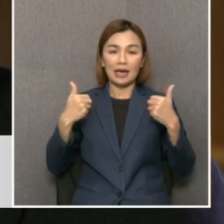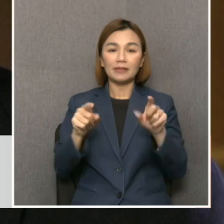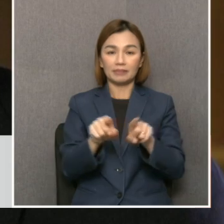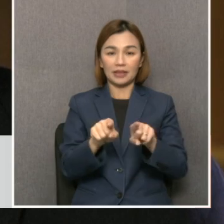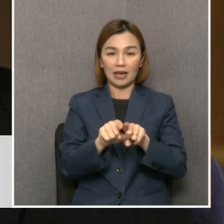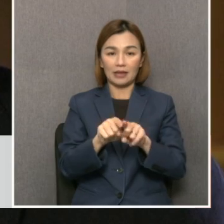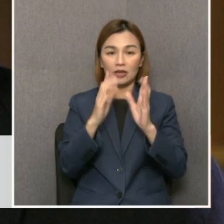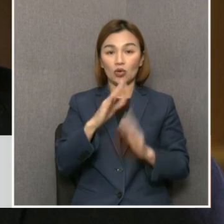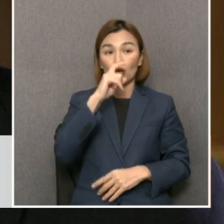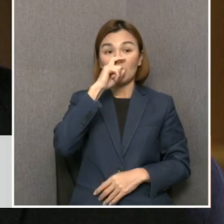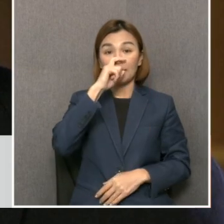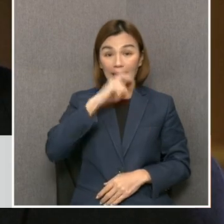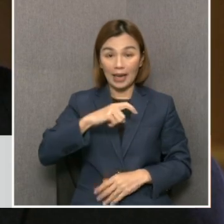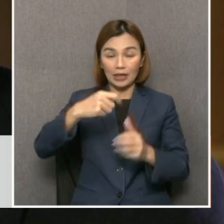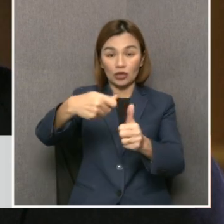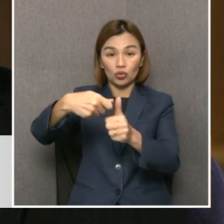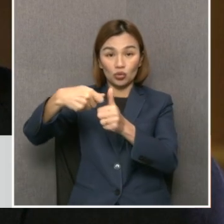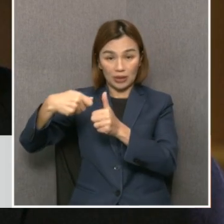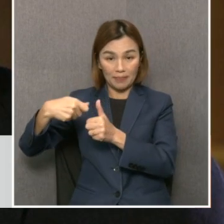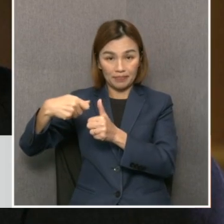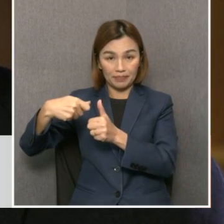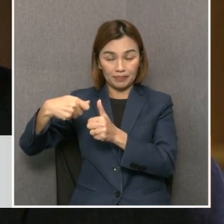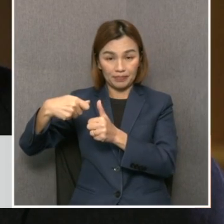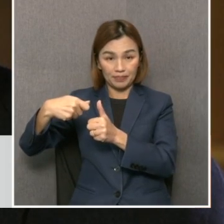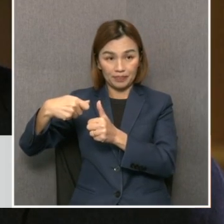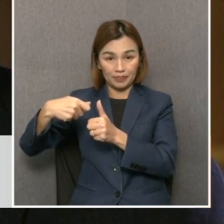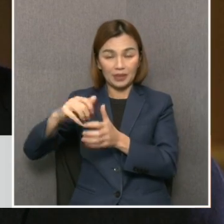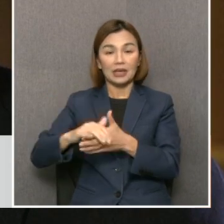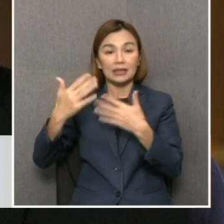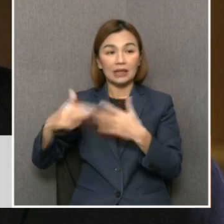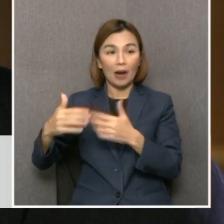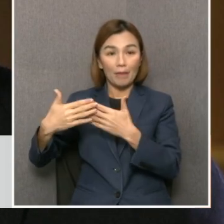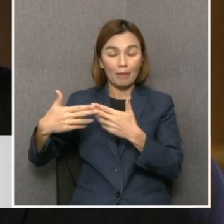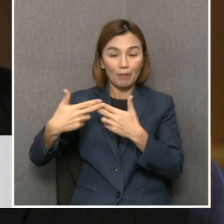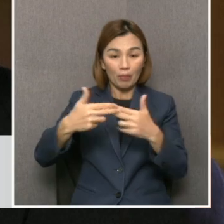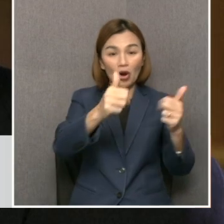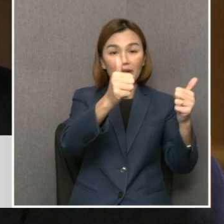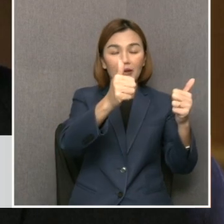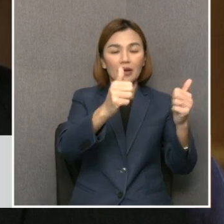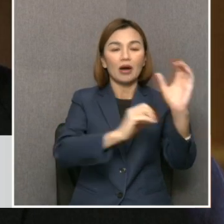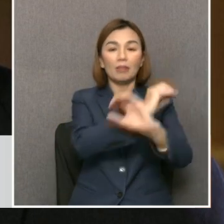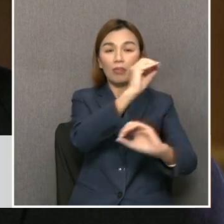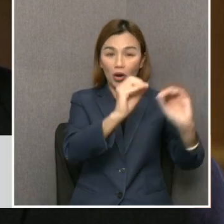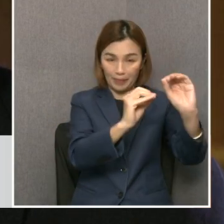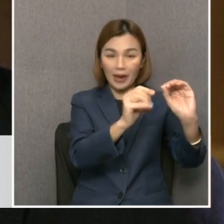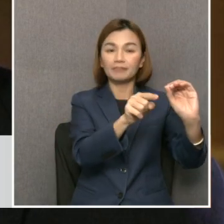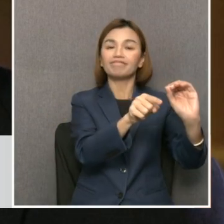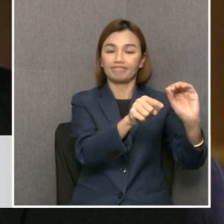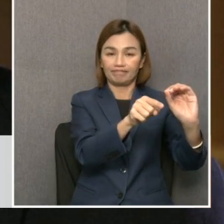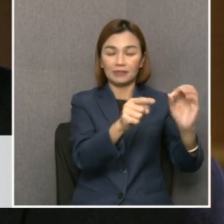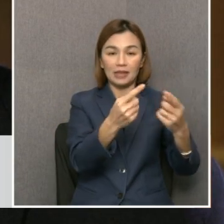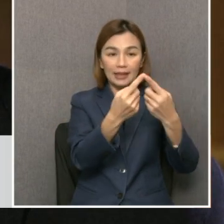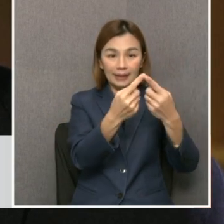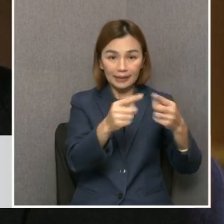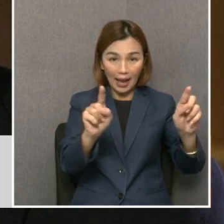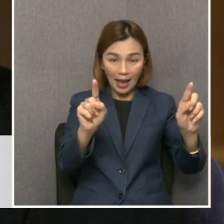ที่คนไทยที่ถูกจับเป็นตัวประกันเนี่ยสามารถที่จะออกมาและมีความปลอดภัยได้แต่อย่างไรก็ตามเนี่ย